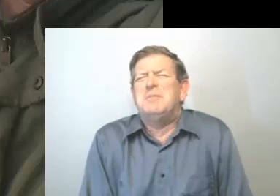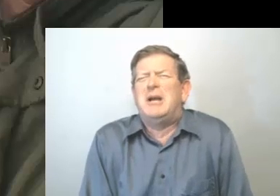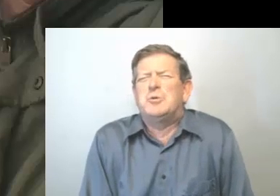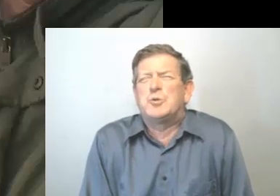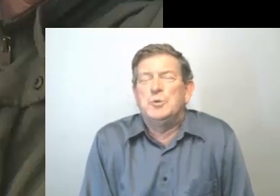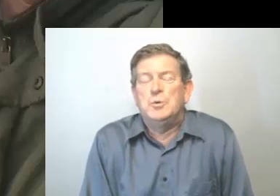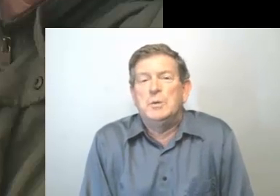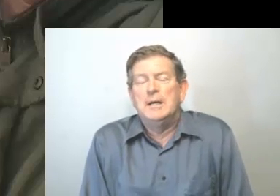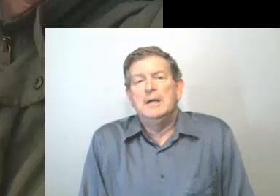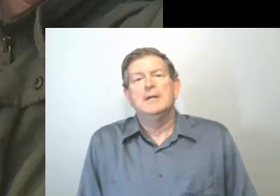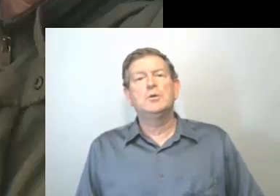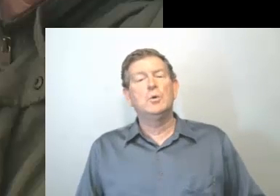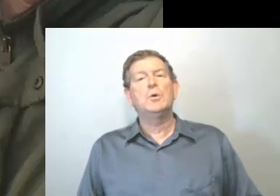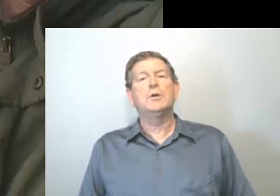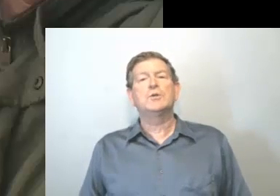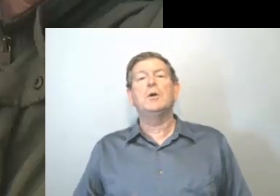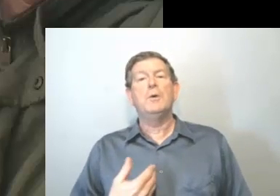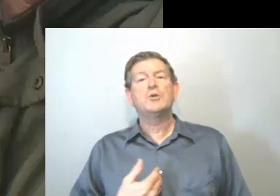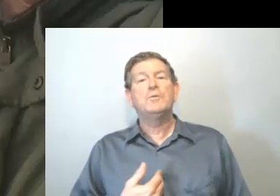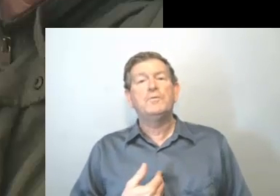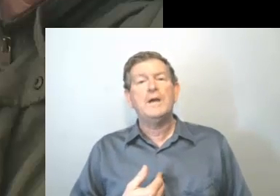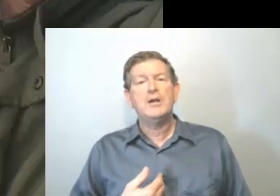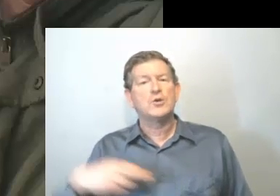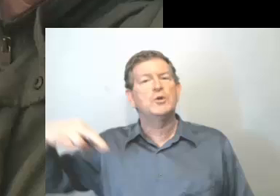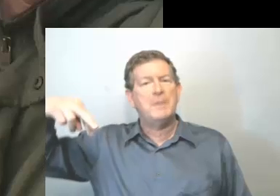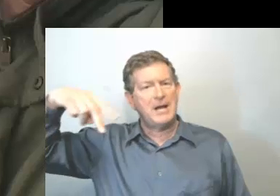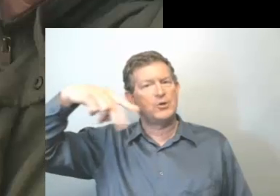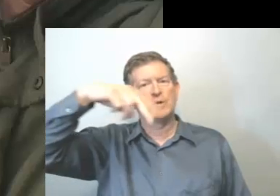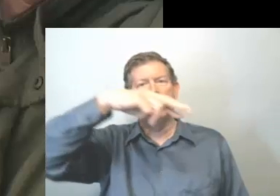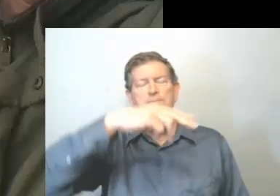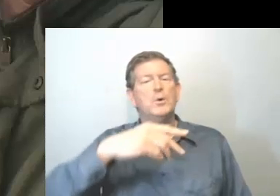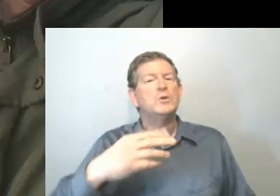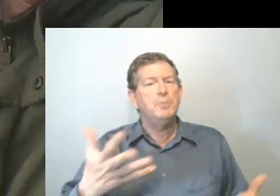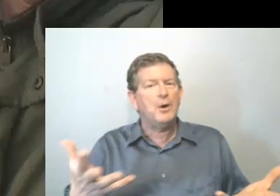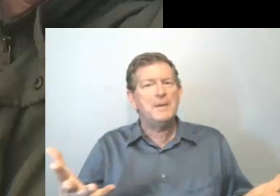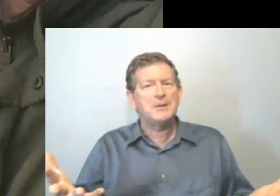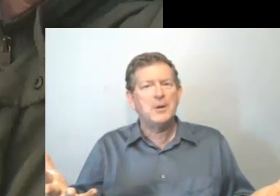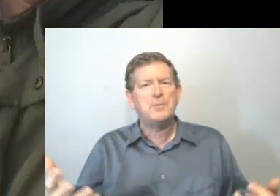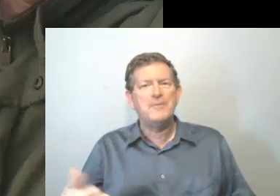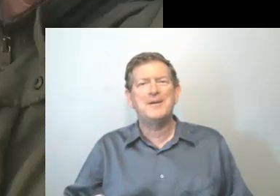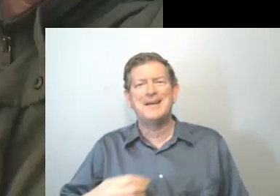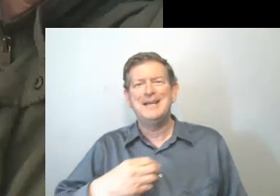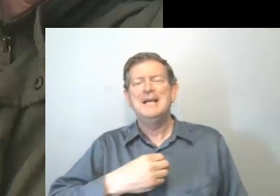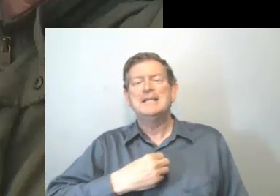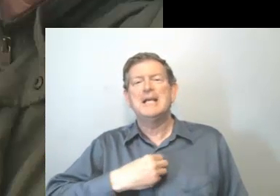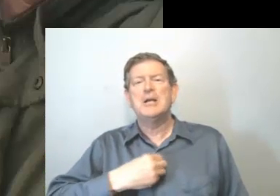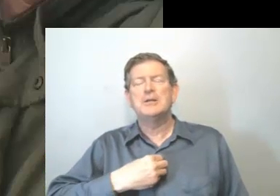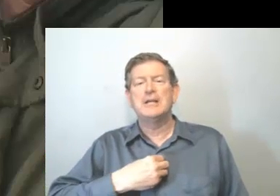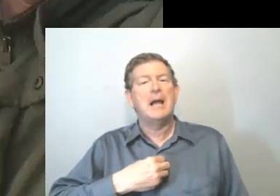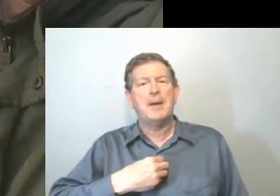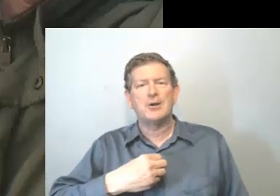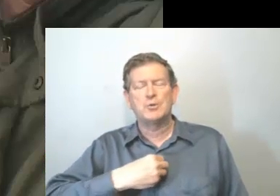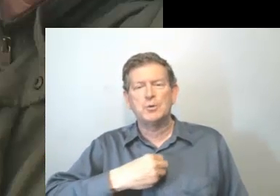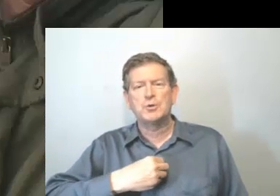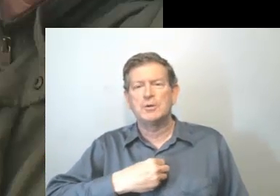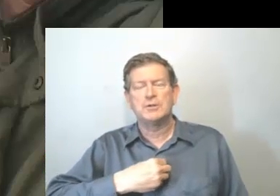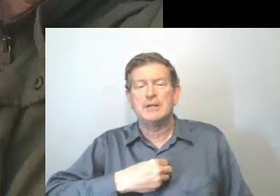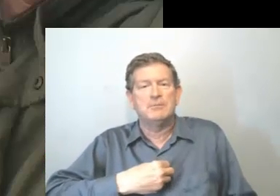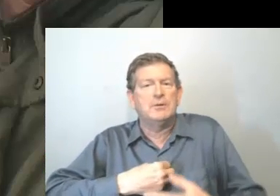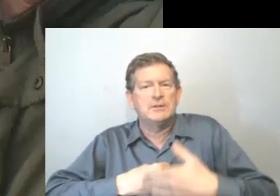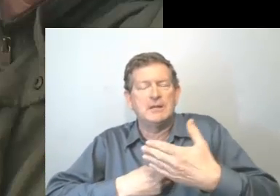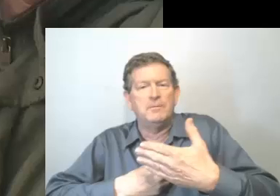aïe, j'ai mal aux genoux. Donc, ce que moi je fais, je marche. Mon sport maintenant préféré, c'est la marche.